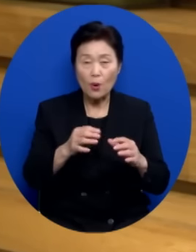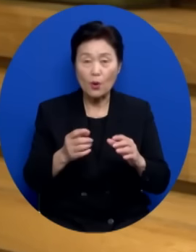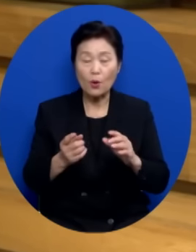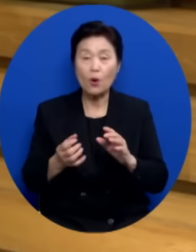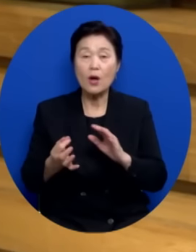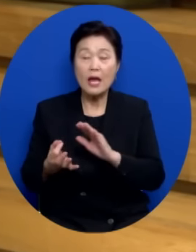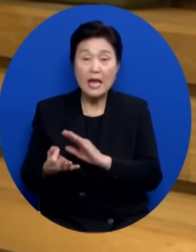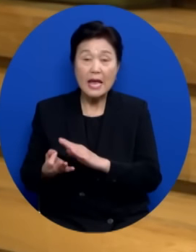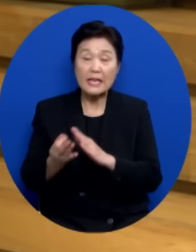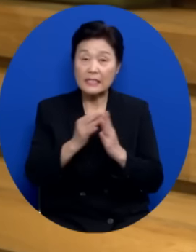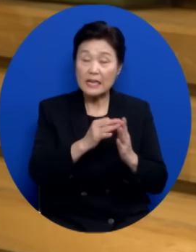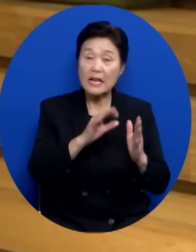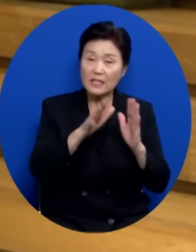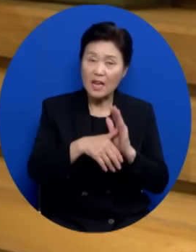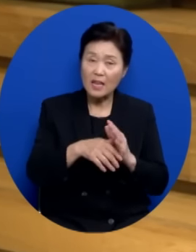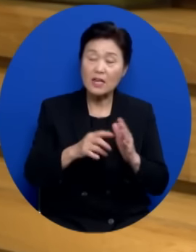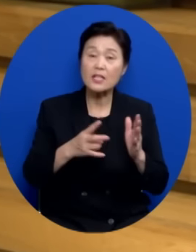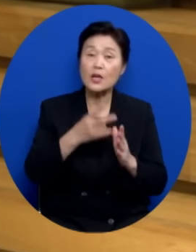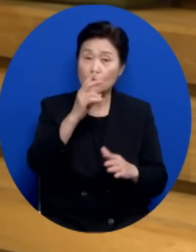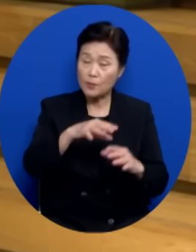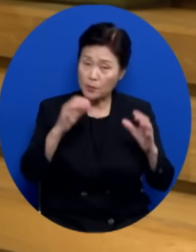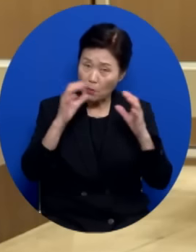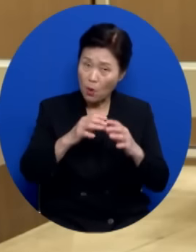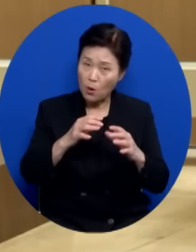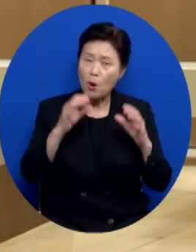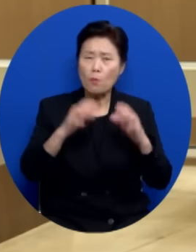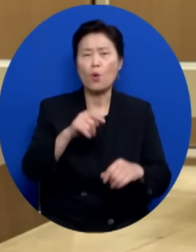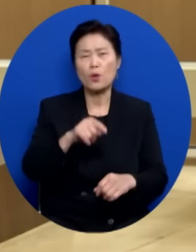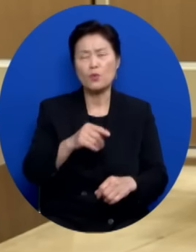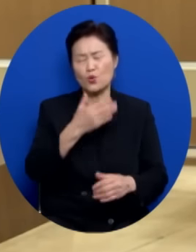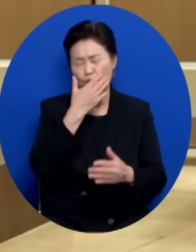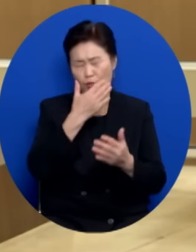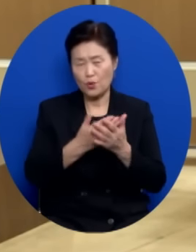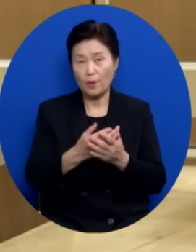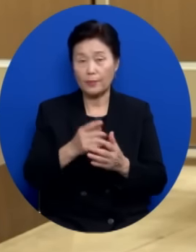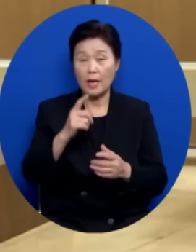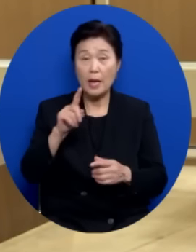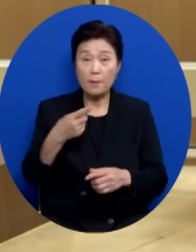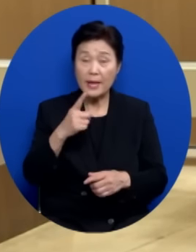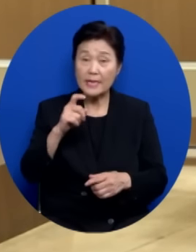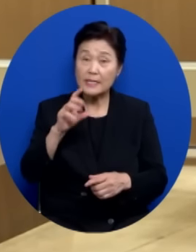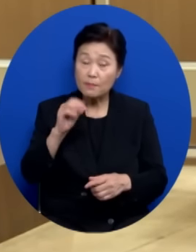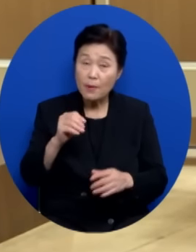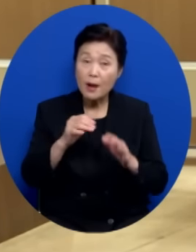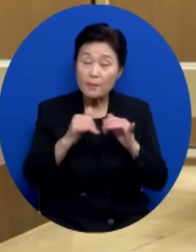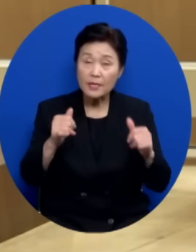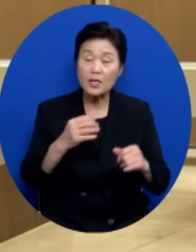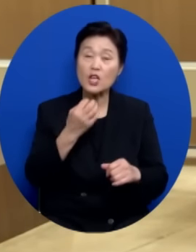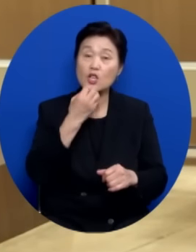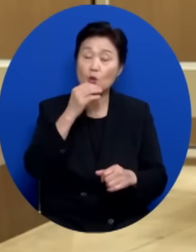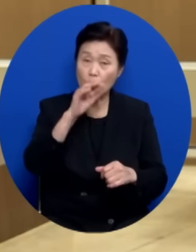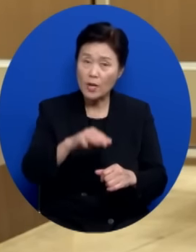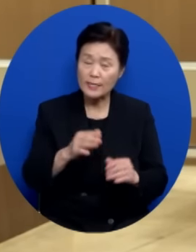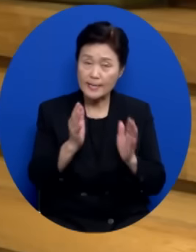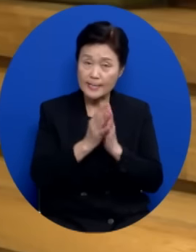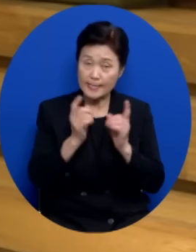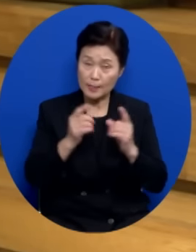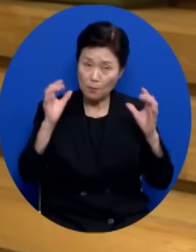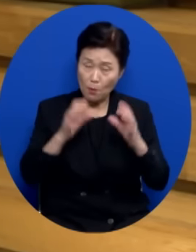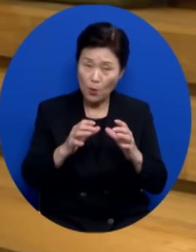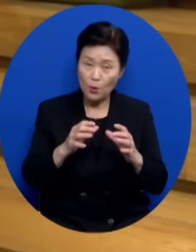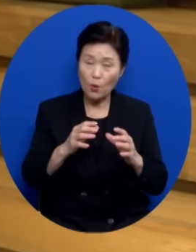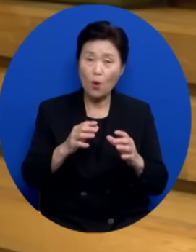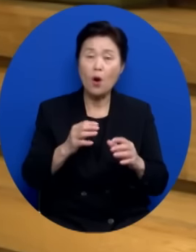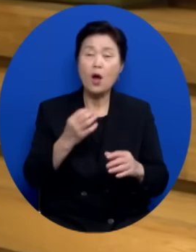예루살렘에서도 모였는데 모임이 굉장히 중요합니다. 110만 명이 서울역에서 시청에서 또